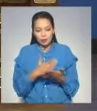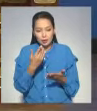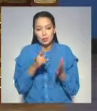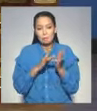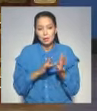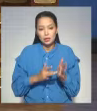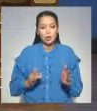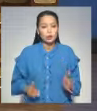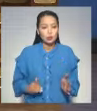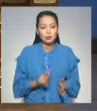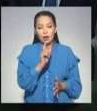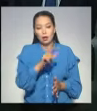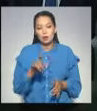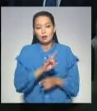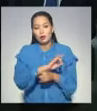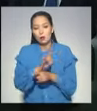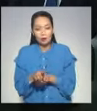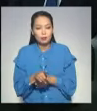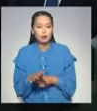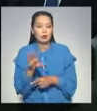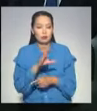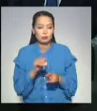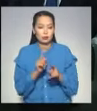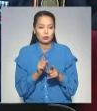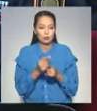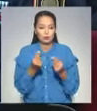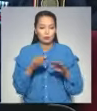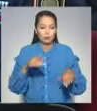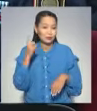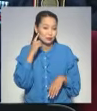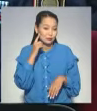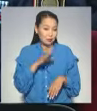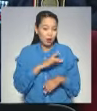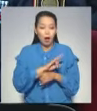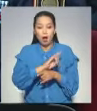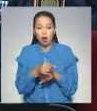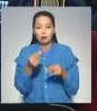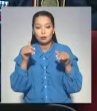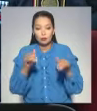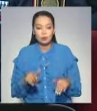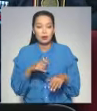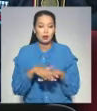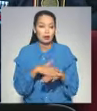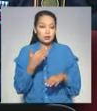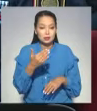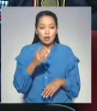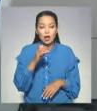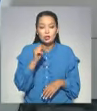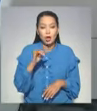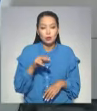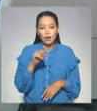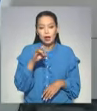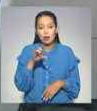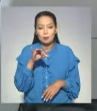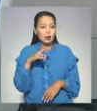туристік компания адамдарды алдап, қажылыққа жіберді. Естіген боларсыз, алаяқтарға алданған халық Сауд Арабияда қамауға алынды.